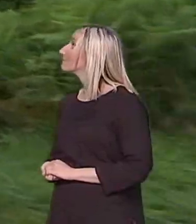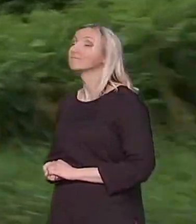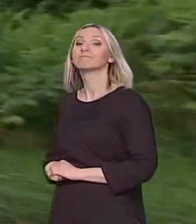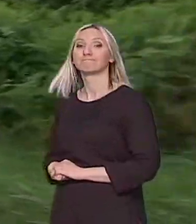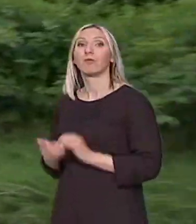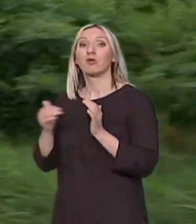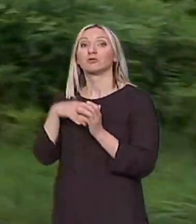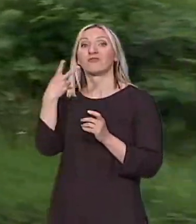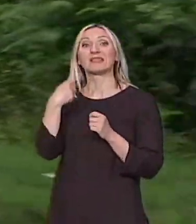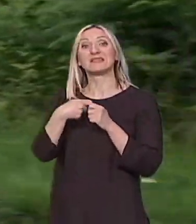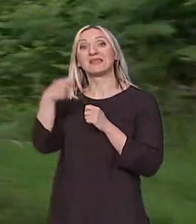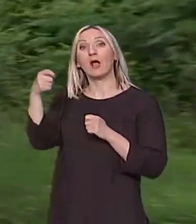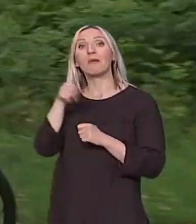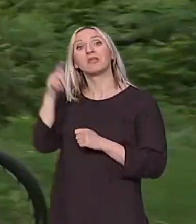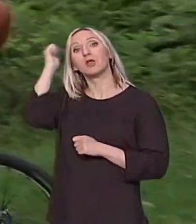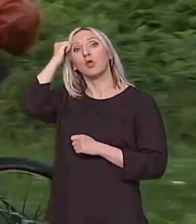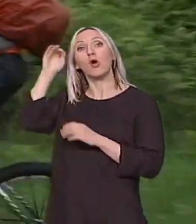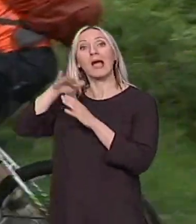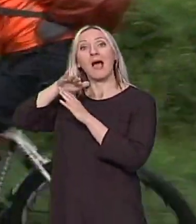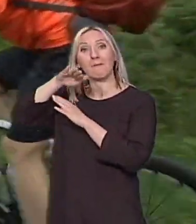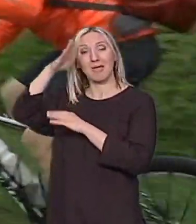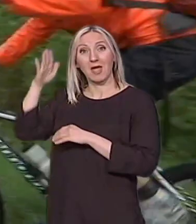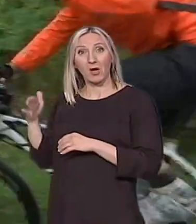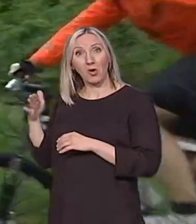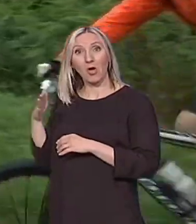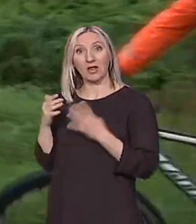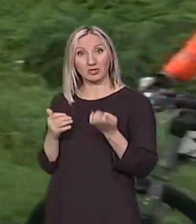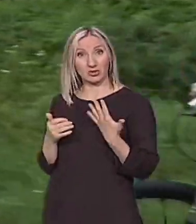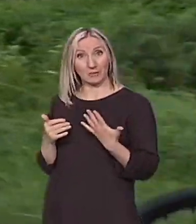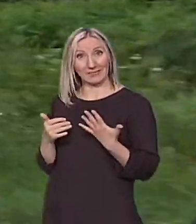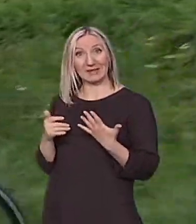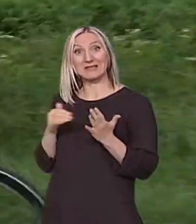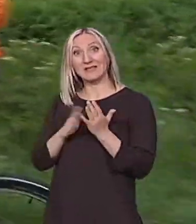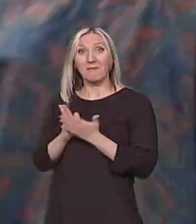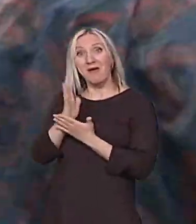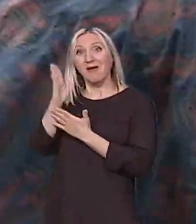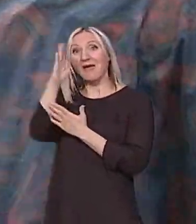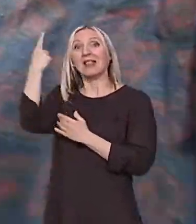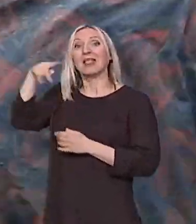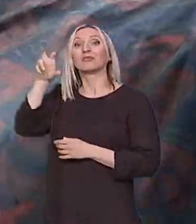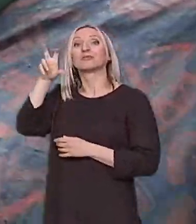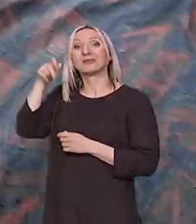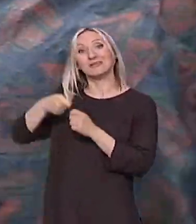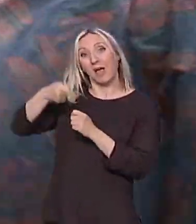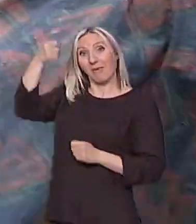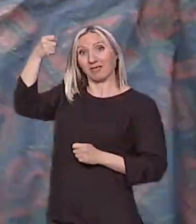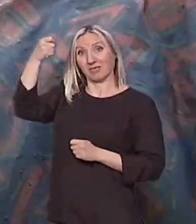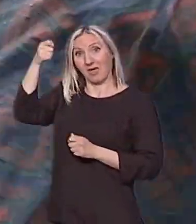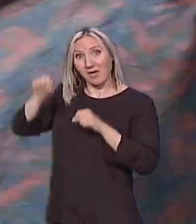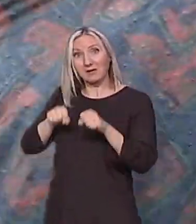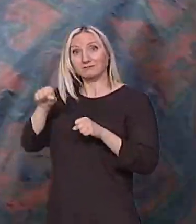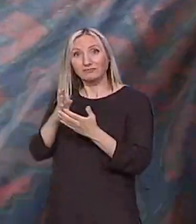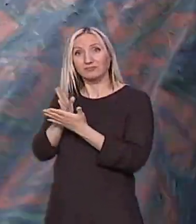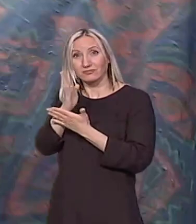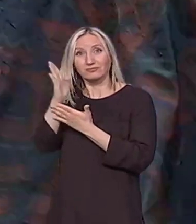Čekalo ih je još 20 km do Kamene Gore i uspon sa 450 na 1300 metara nadmorske visine.